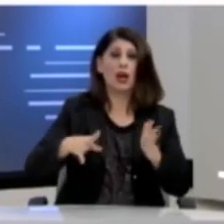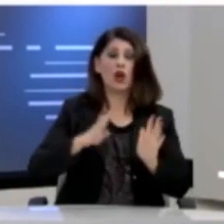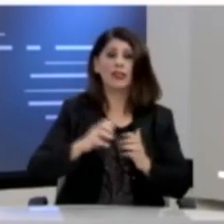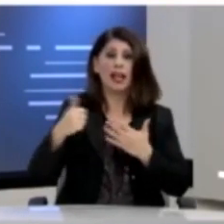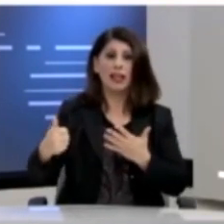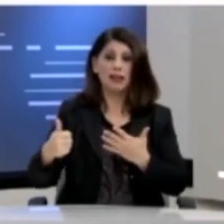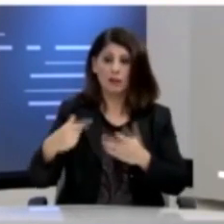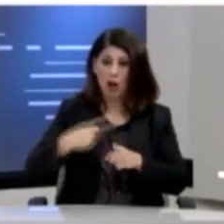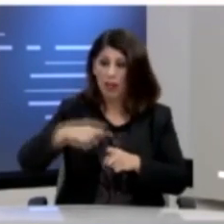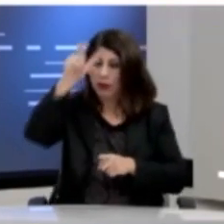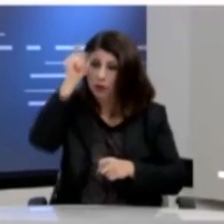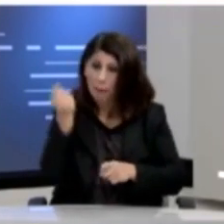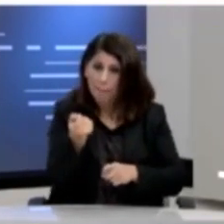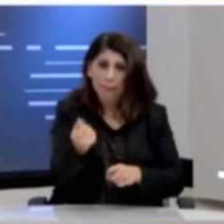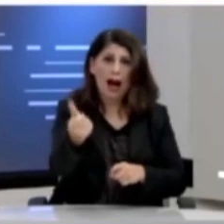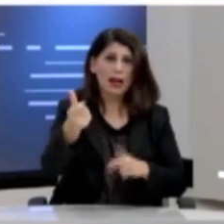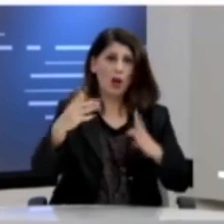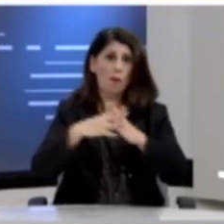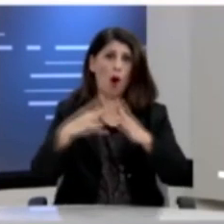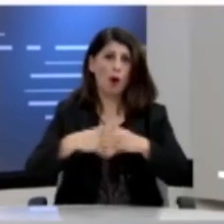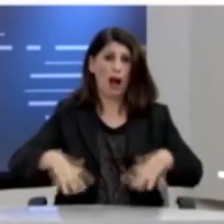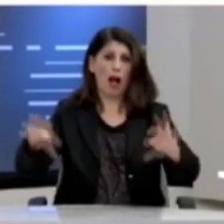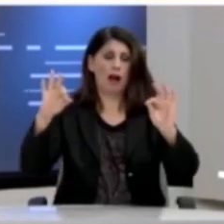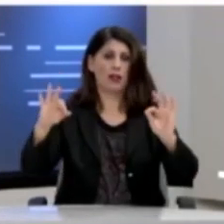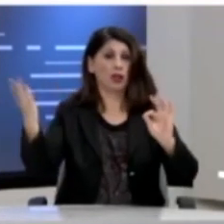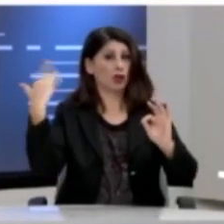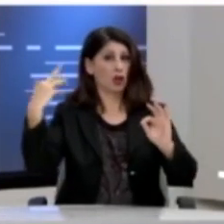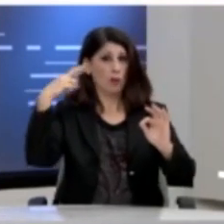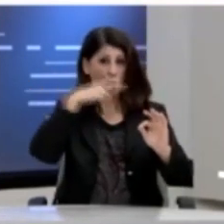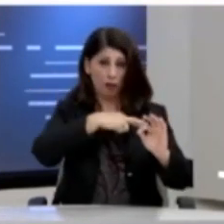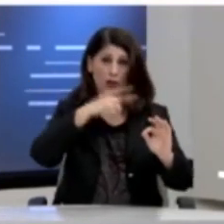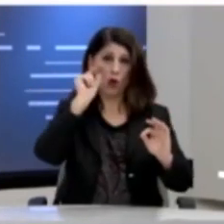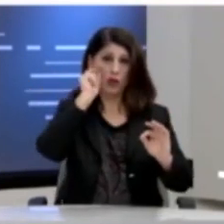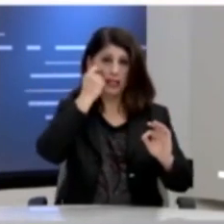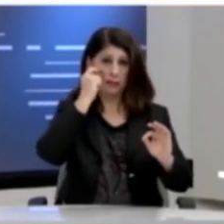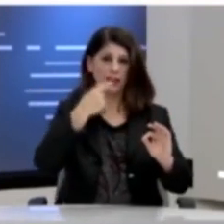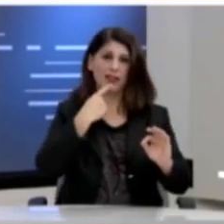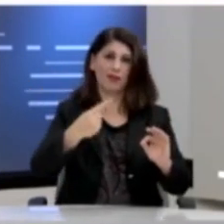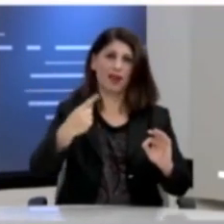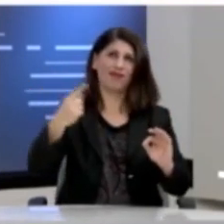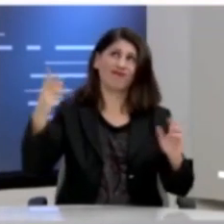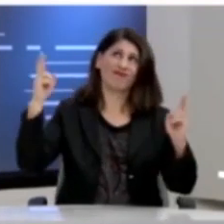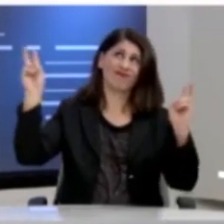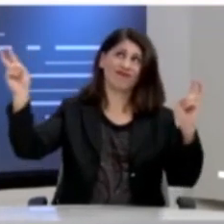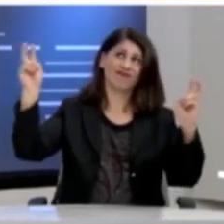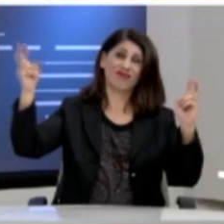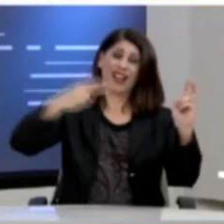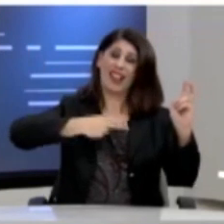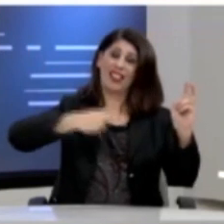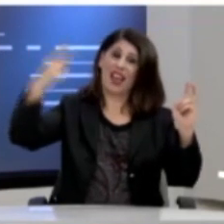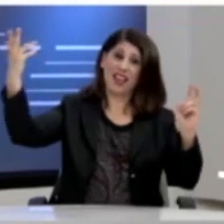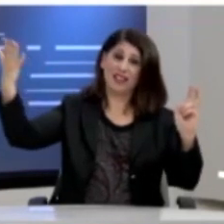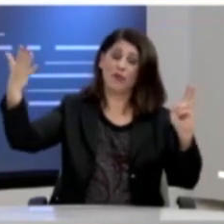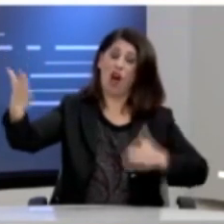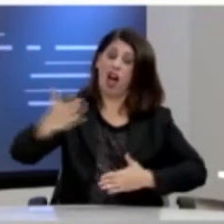δύο χώρες στα πρόθυρα πολεμικής σύγκρουσης, τότε που ο Πρωθυπουργός Σιμίτης είπε εκείνο το περιβόητο «ευχαριστούμε τη